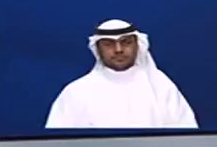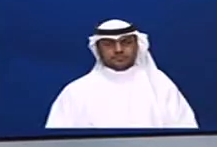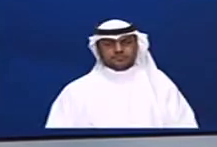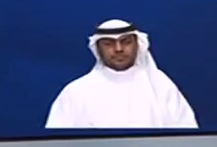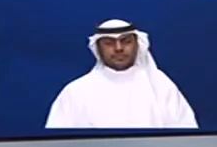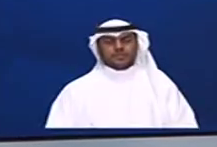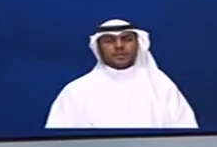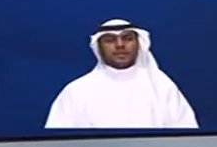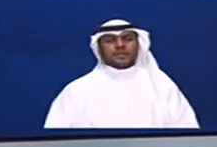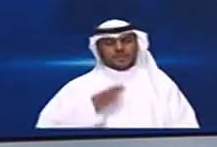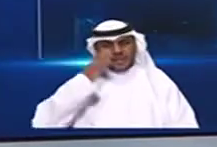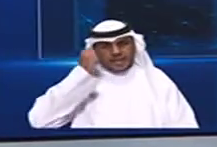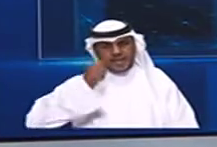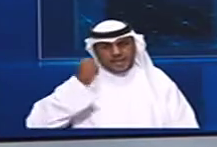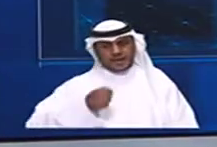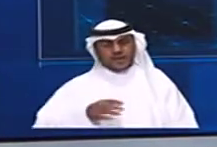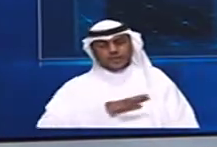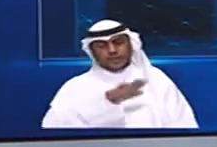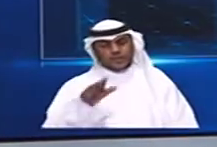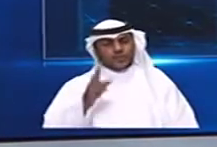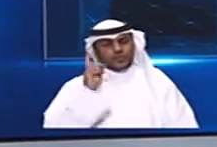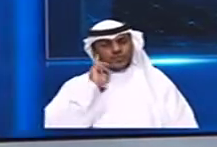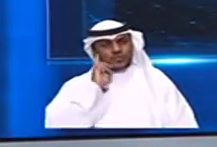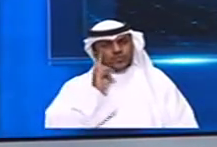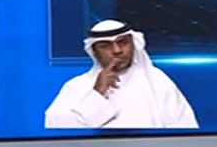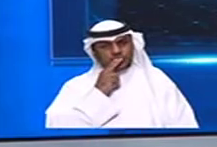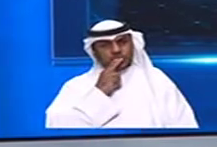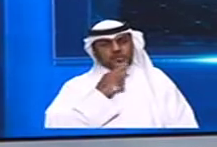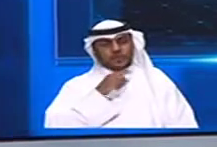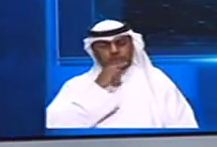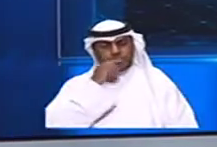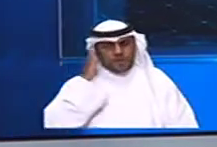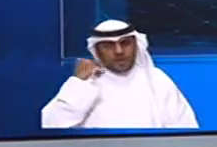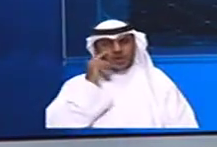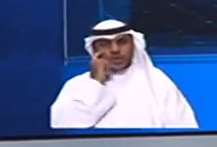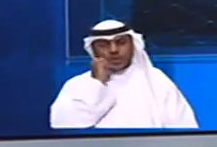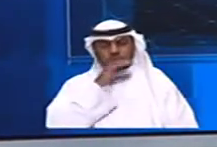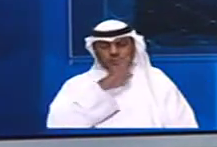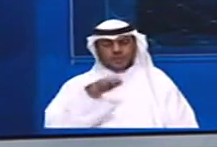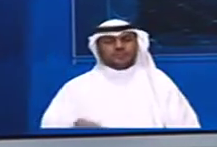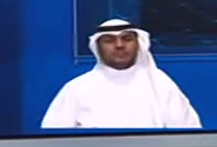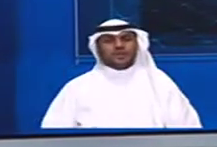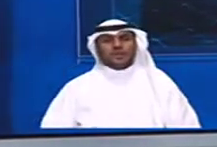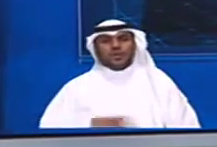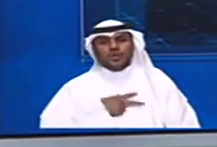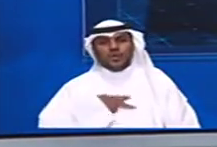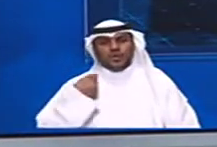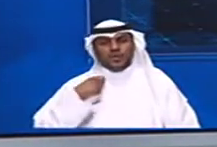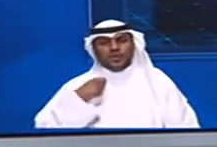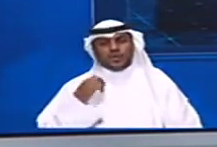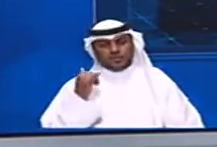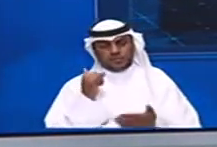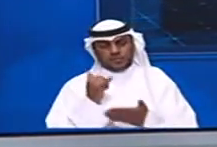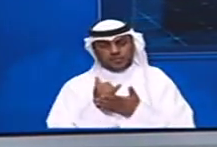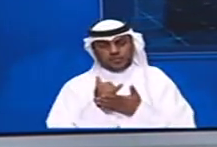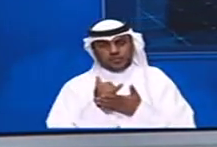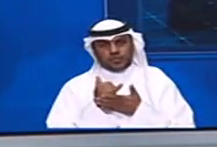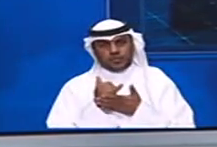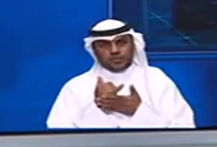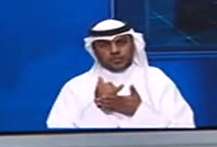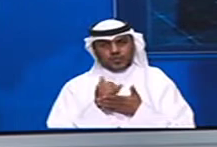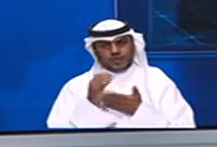إخواني وأخواتي الكرام، أهلا بكم في جولتنا الاقتصادية، ونبدأها معكم مع وزيرة الدولة للشؤون الاقتصادية مريم العقيل، التي